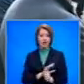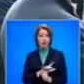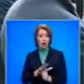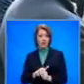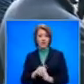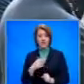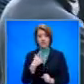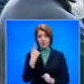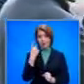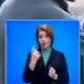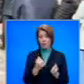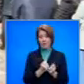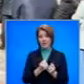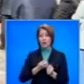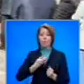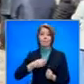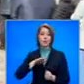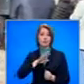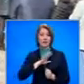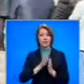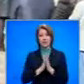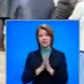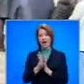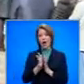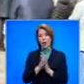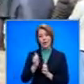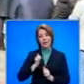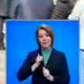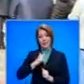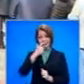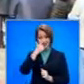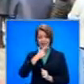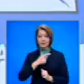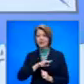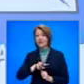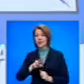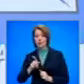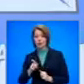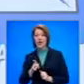света, допълни той и призова хората да пазят себе си и другите. А за да се преодолеят всички кризи,